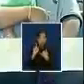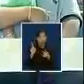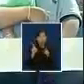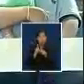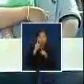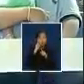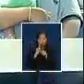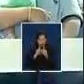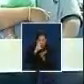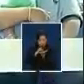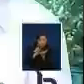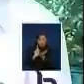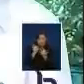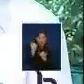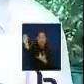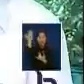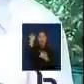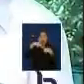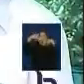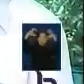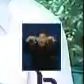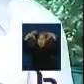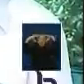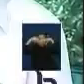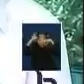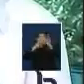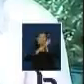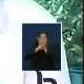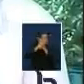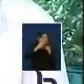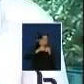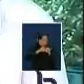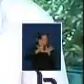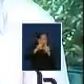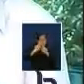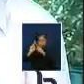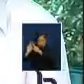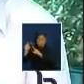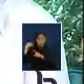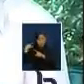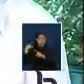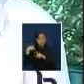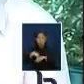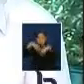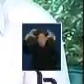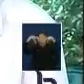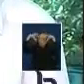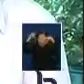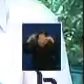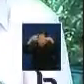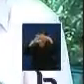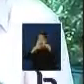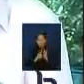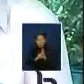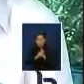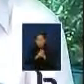ที่หนึ่งหน้าฝนนะมันก็จะมีหลายโรคหน้านี้มันก็มีความชื้นมีอะไรต่างๆมันก็เหมาะสำหรับเชื้อโรคที่จะฟักตัวนะไม่ใช่โ